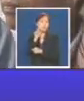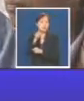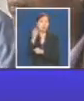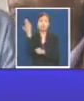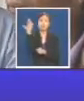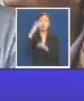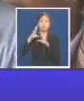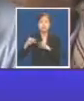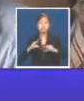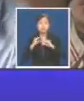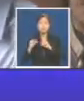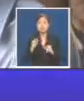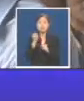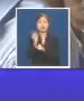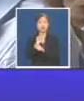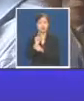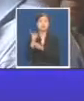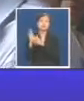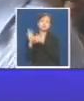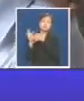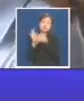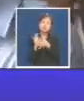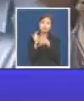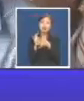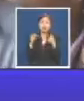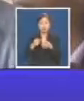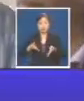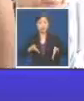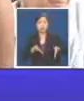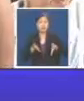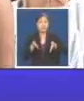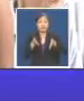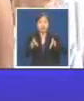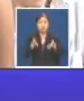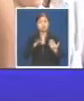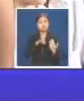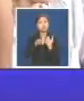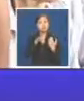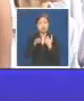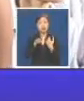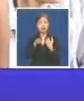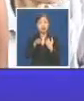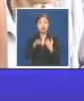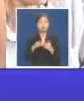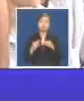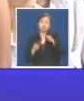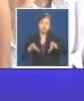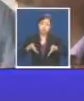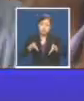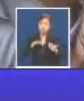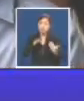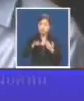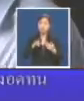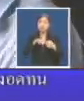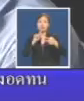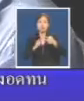านนี้ก็คือว่าการเชื่อมโยงเส้นทางคมนาคมนะครับโดยเฉพาะถนนสะพานทั้งหลาย